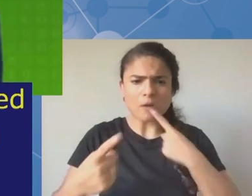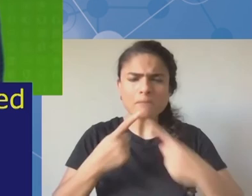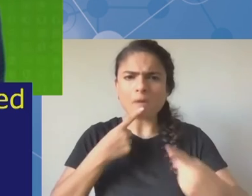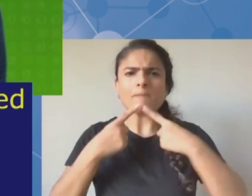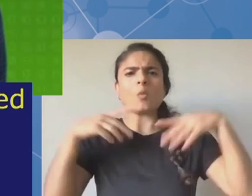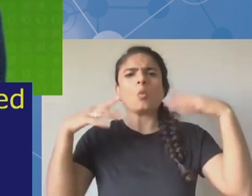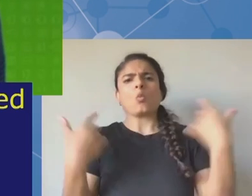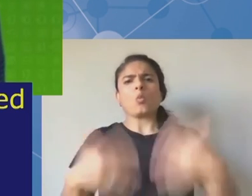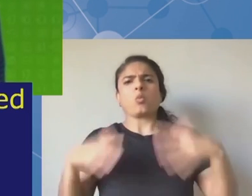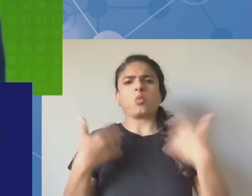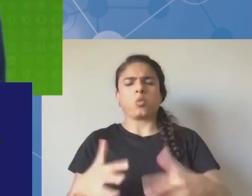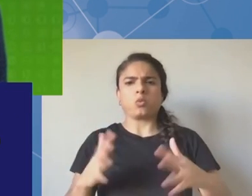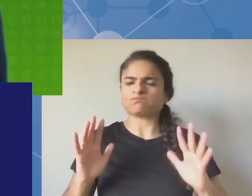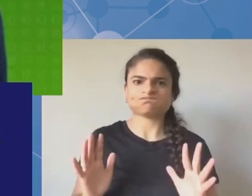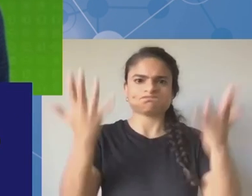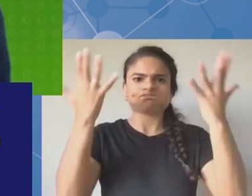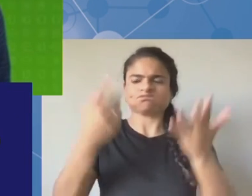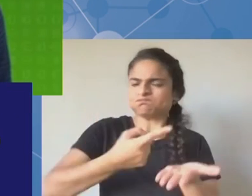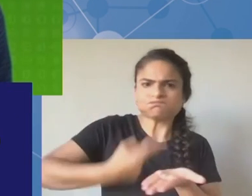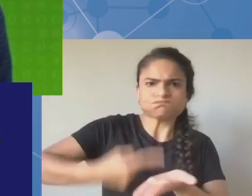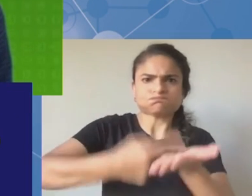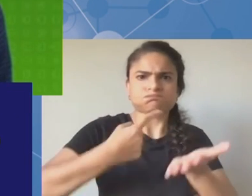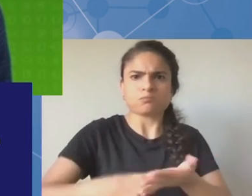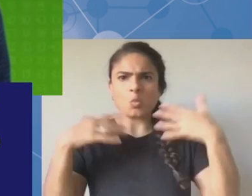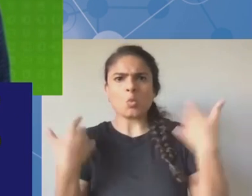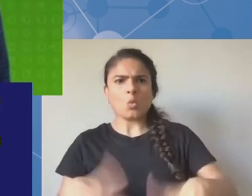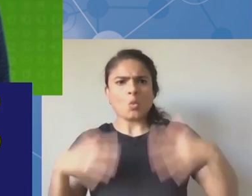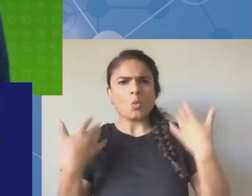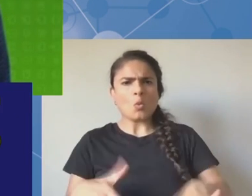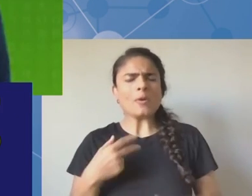К сожалению, мы тебя не слышим, Поле.